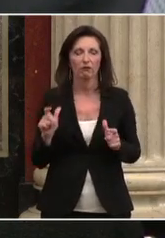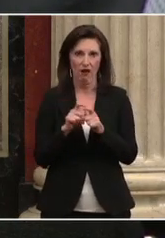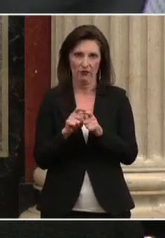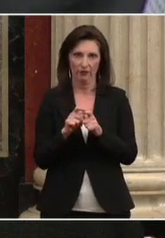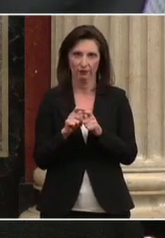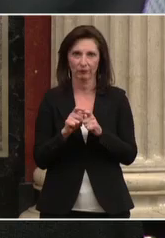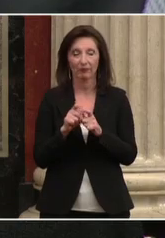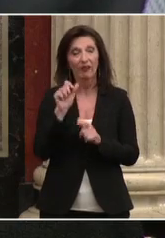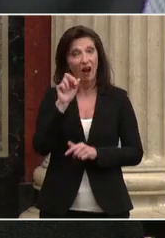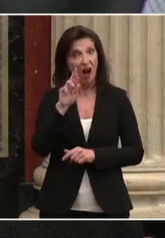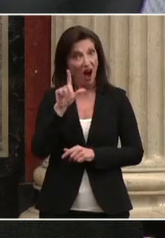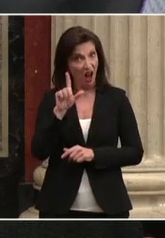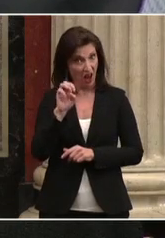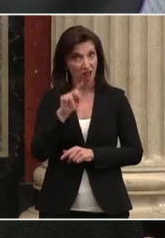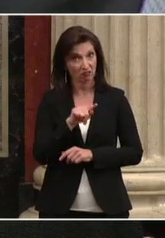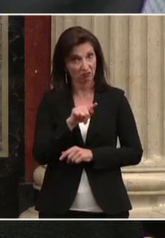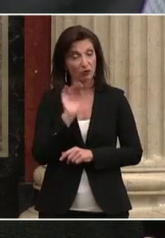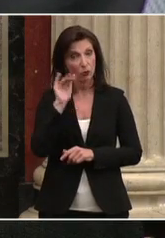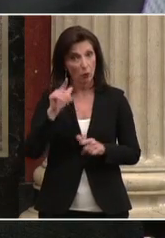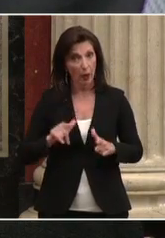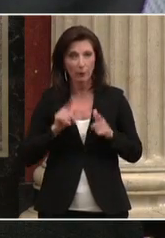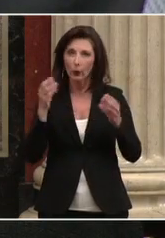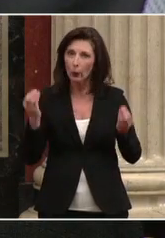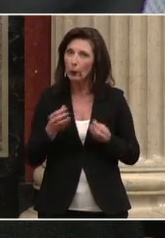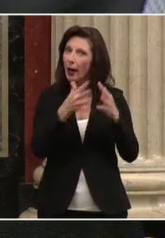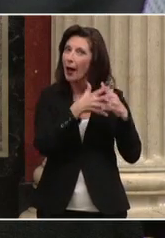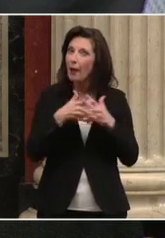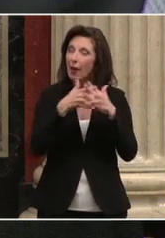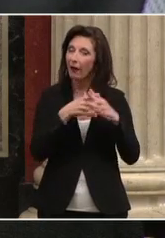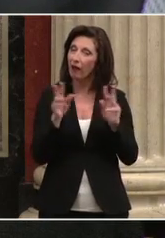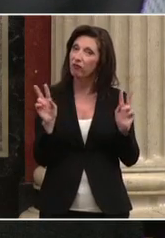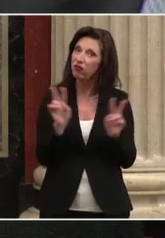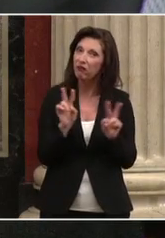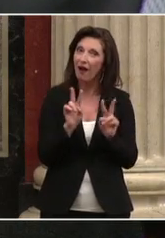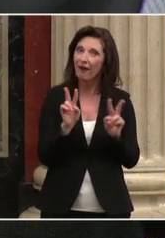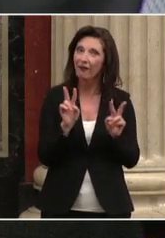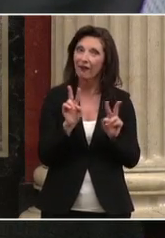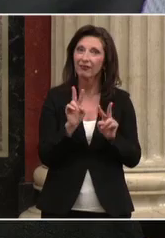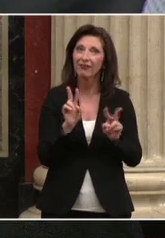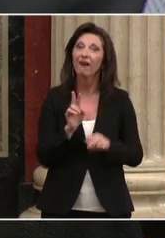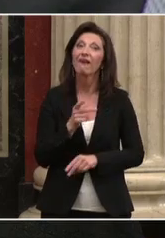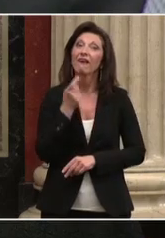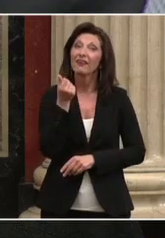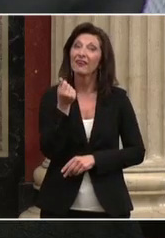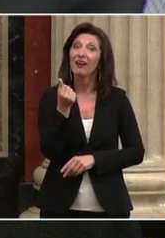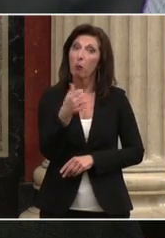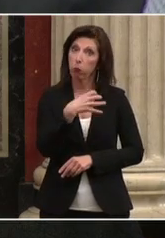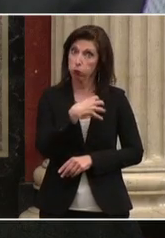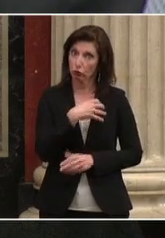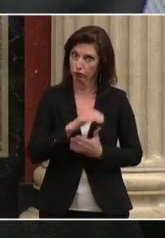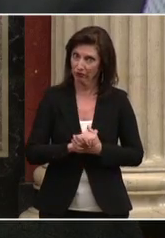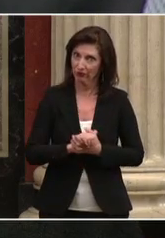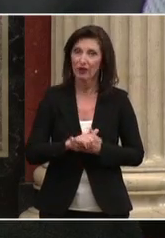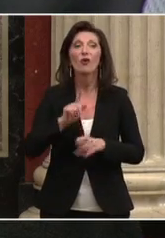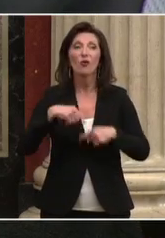Walter Ahlen hat überlebt, weil seine Verwandten in den USA finanziell für ihn gebürgt haben und er nach Chicago